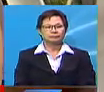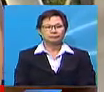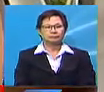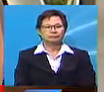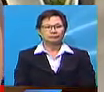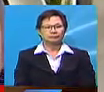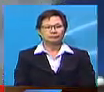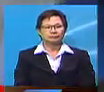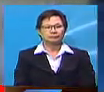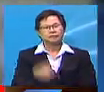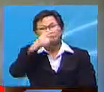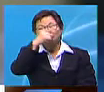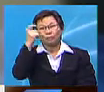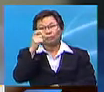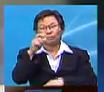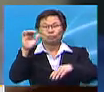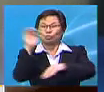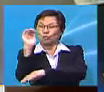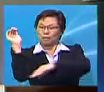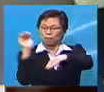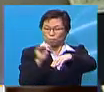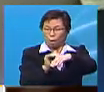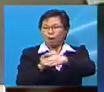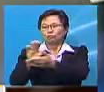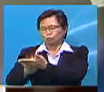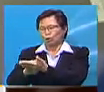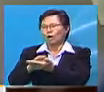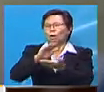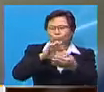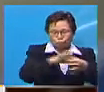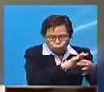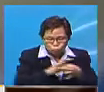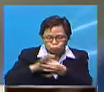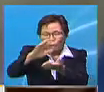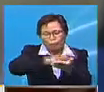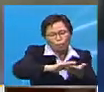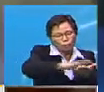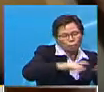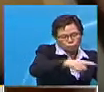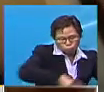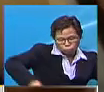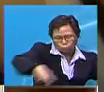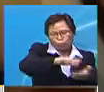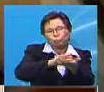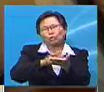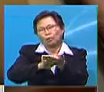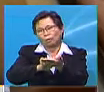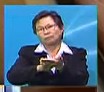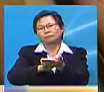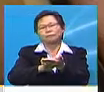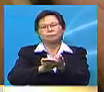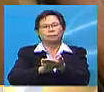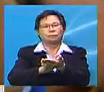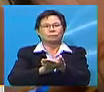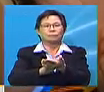tadi akibat kes tersebut pihak sekolah mengadakan gotong royong membersihkan persekitaran sekolah SK Datuk Hashim 1